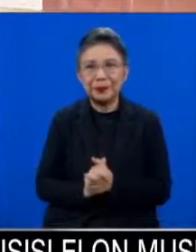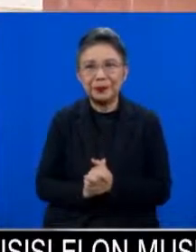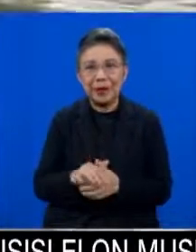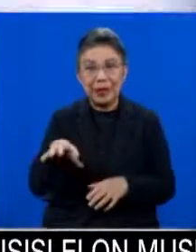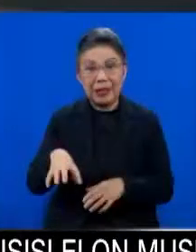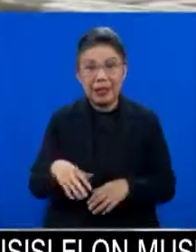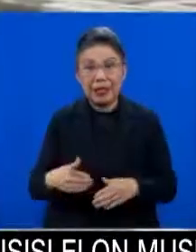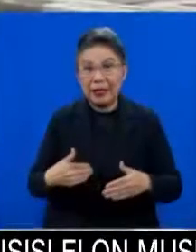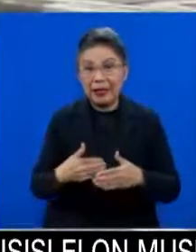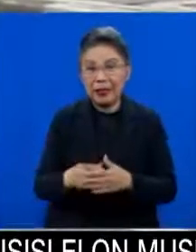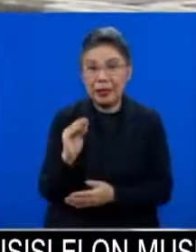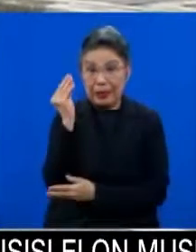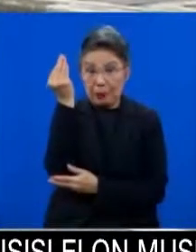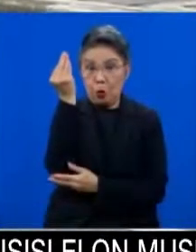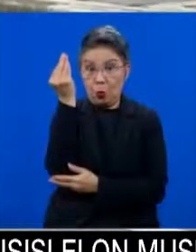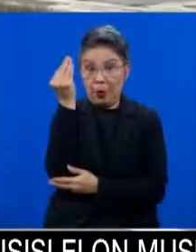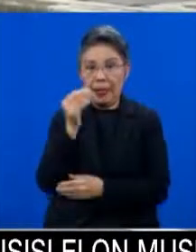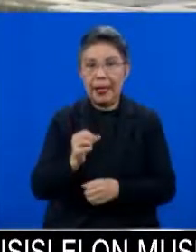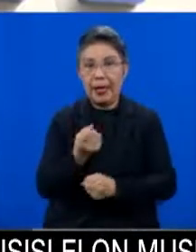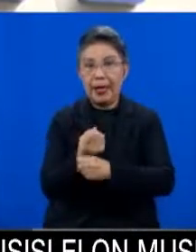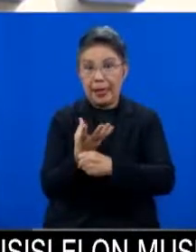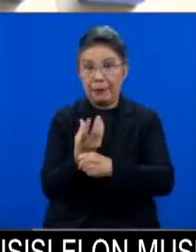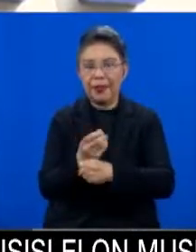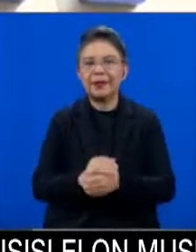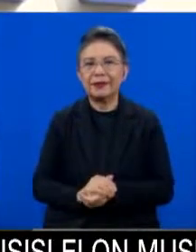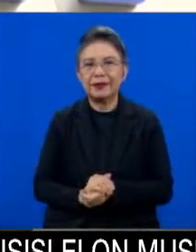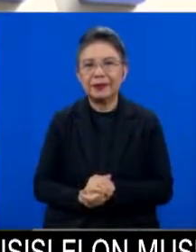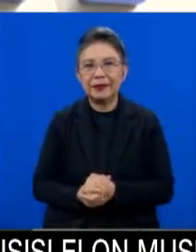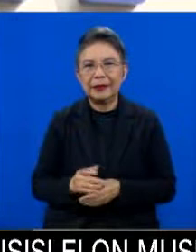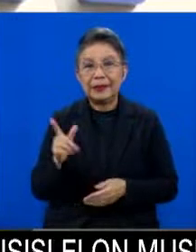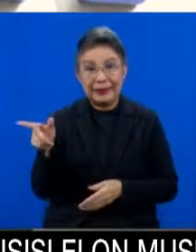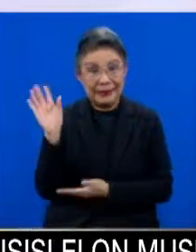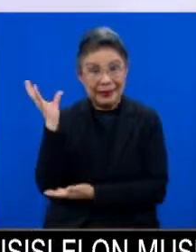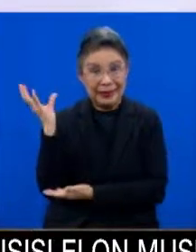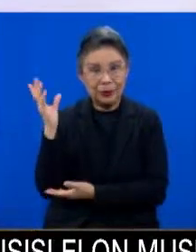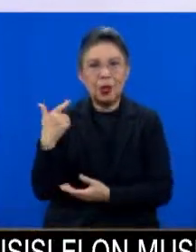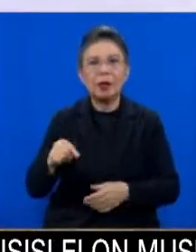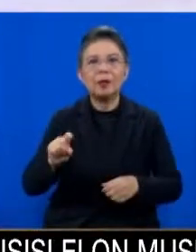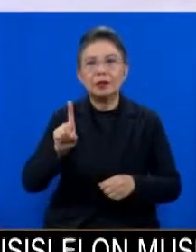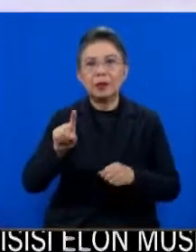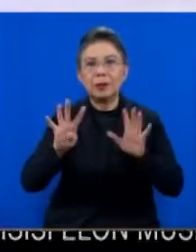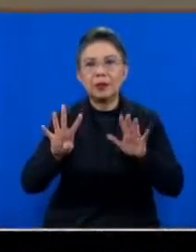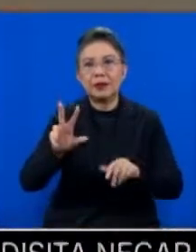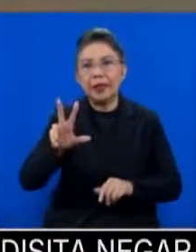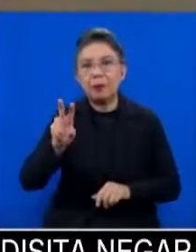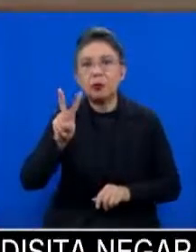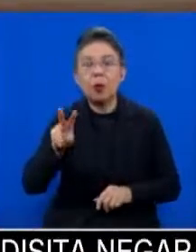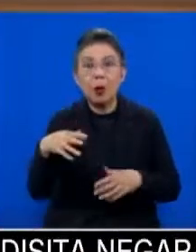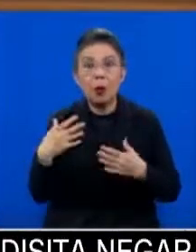Berada dekat dari kawasan Monumen Nasional Gambir, Jakarta Pusat, gerai es krim ini sudah ada sejak